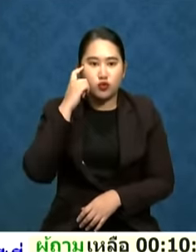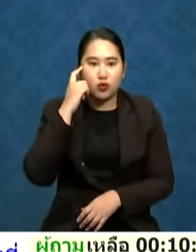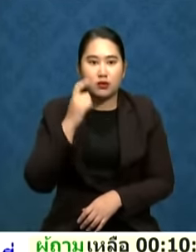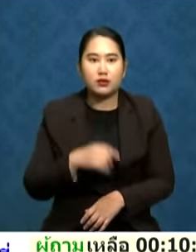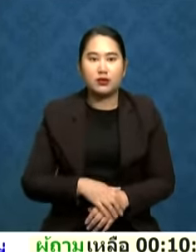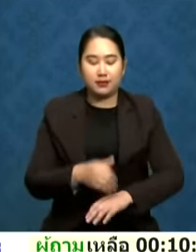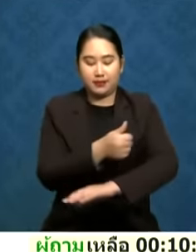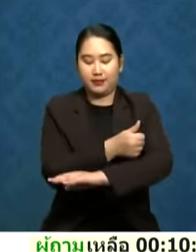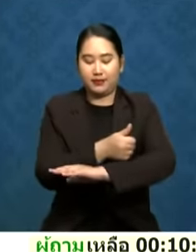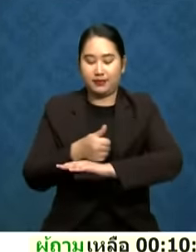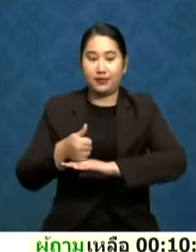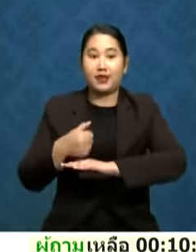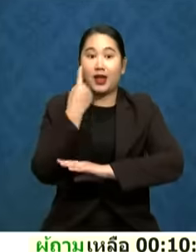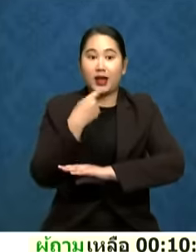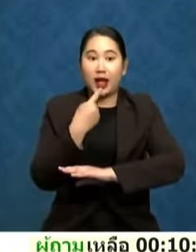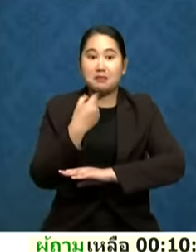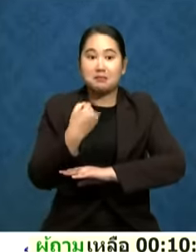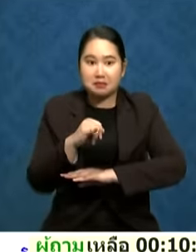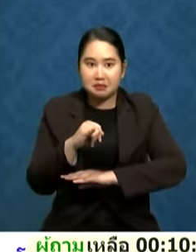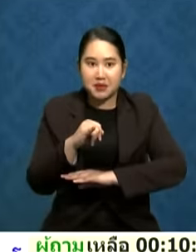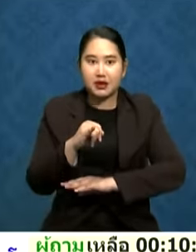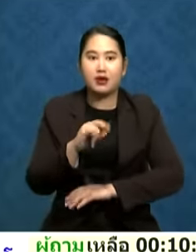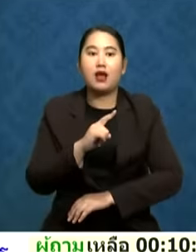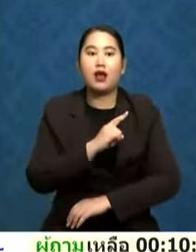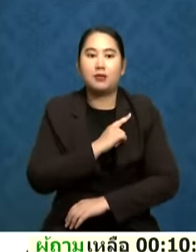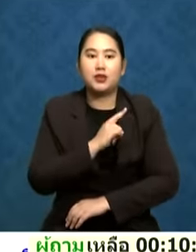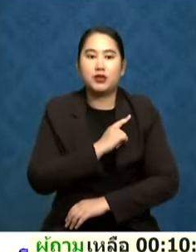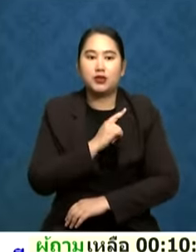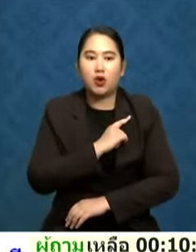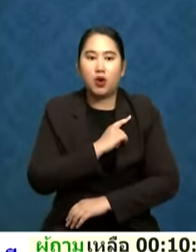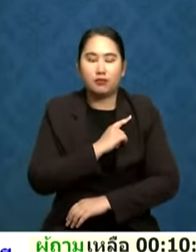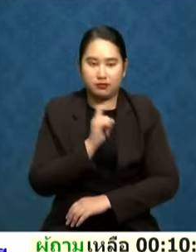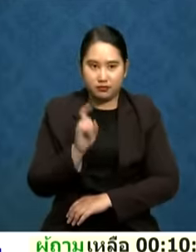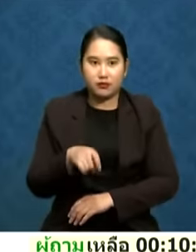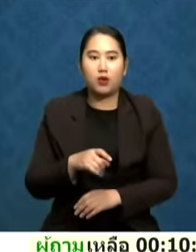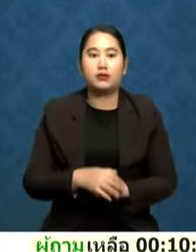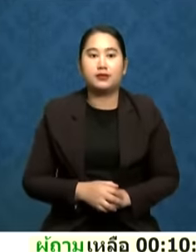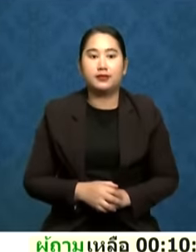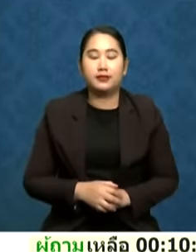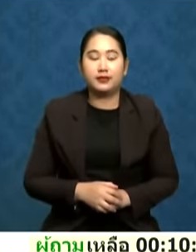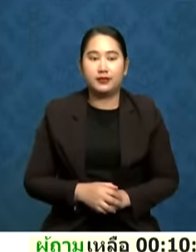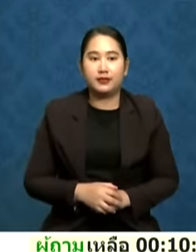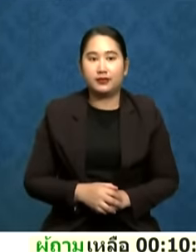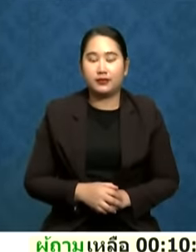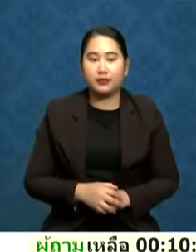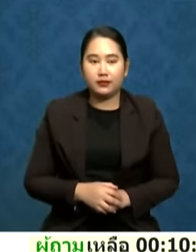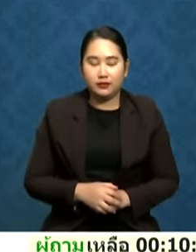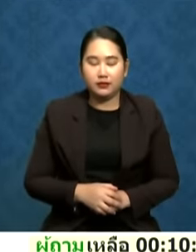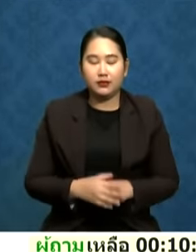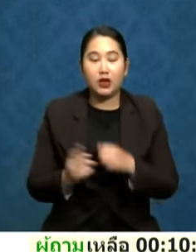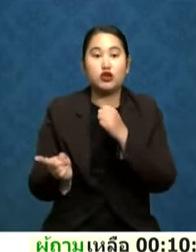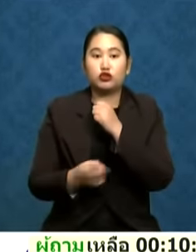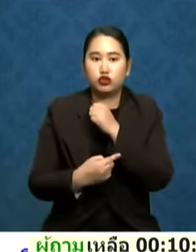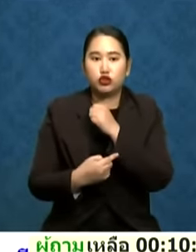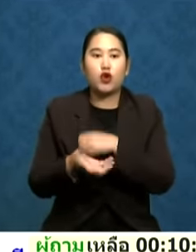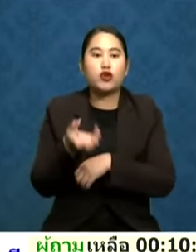ที่มีส่วนต้องรัผิดชอบต่อการพลากคนที่เขารัไปจากชีวิตของเขาแม้ว่าบทโงโทษ